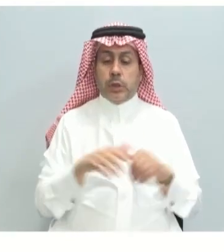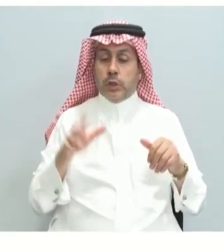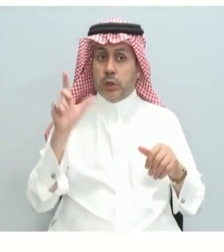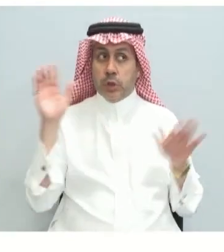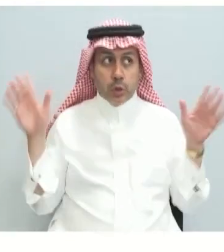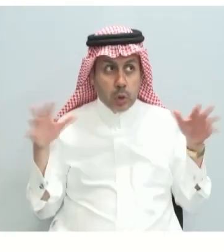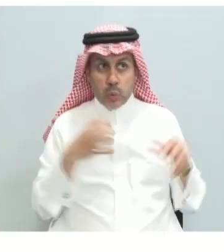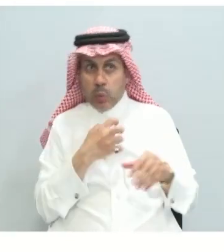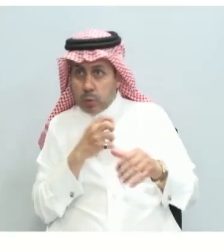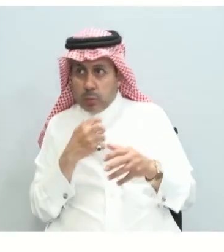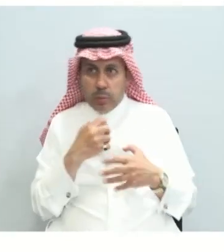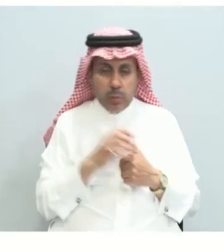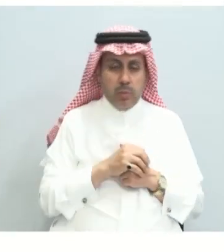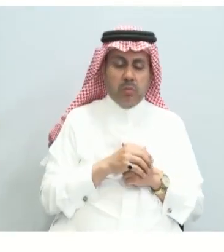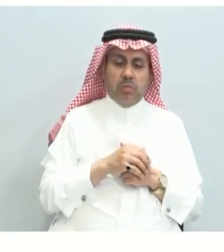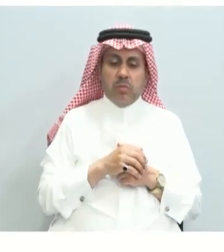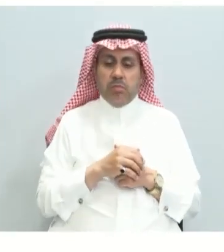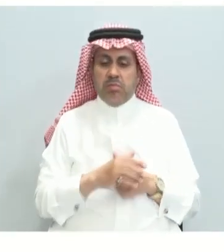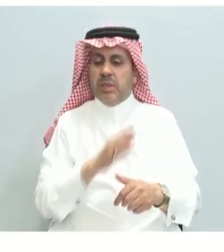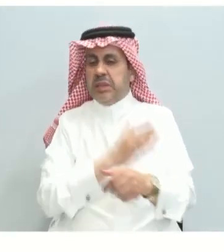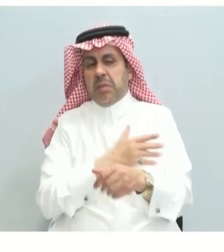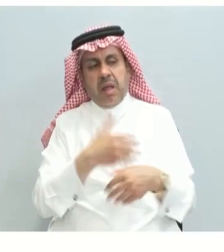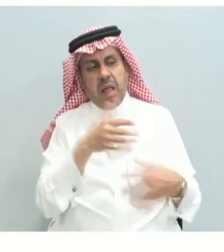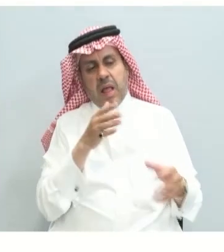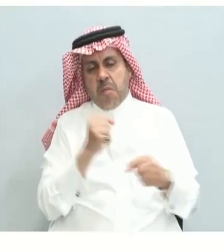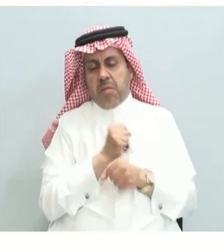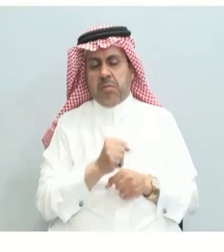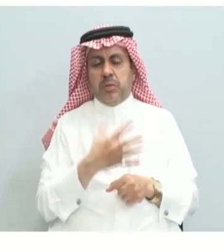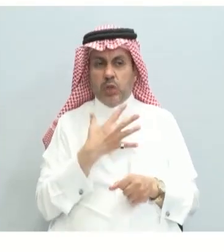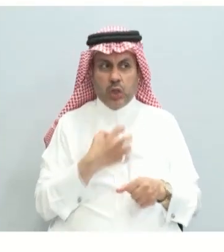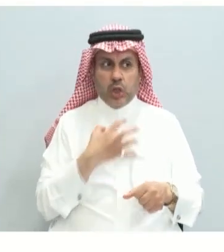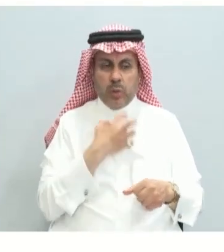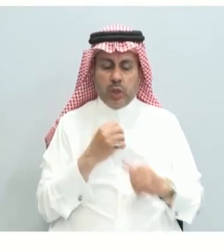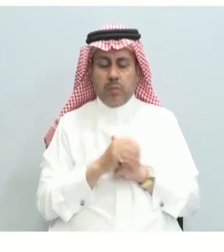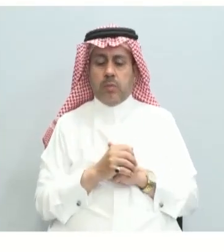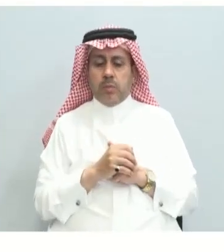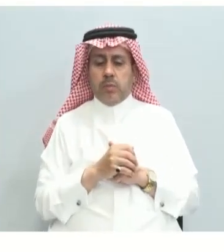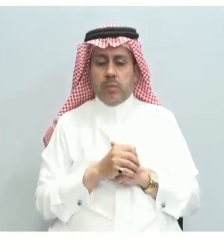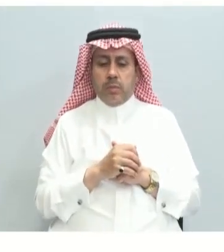التطير دائما تفتر أي أمر يعرض له يتشاءم مباشرة